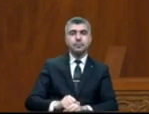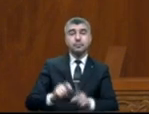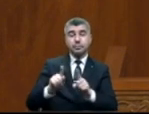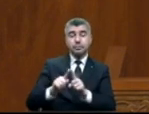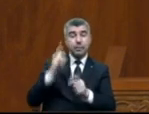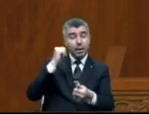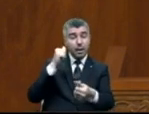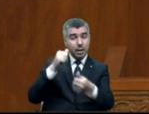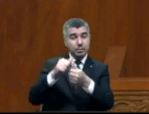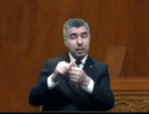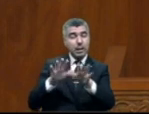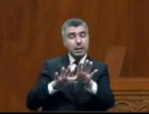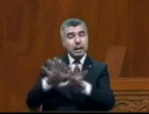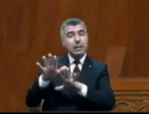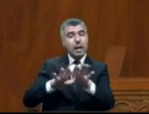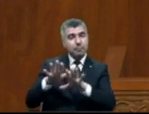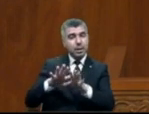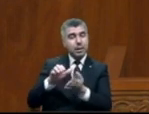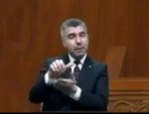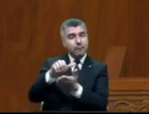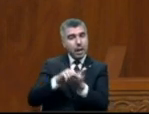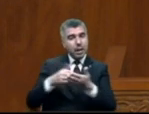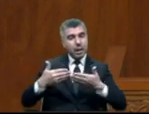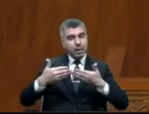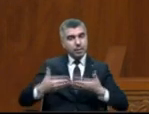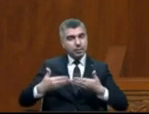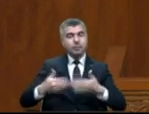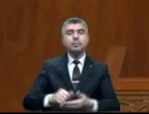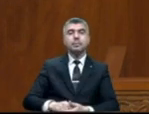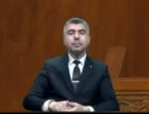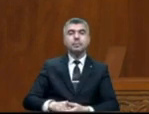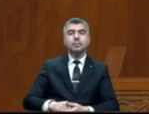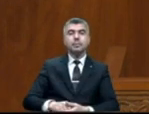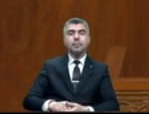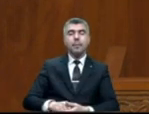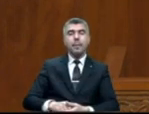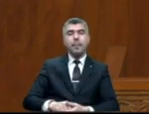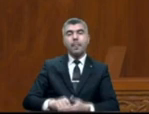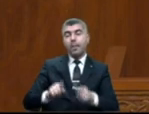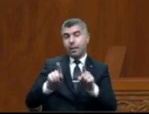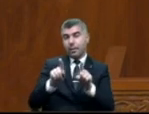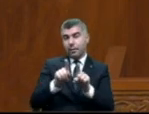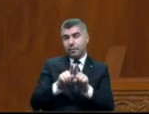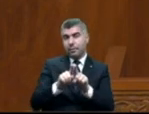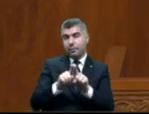نذكر بالتدابير المتخذة للموسم الفلاحي الحالي، بالنسبة للمدخلات